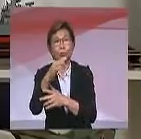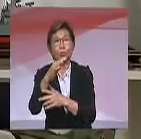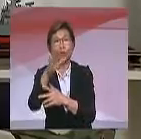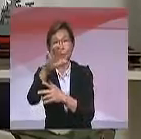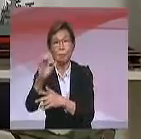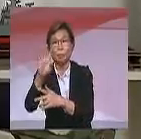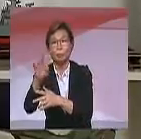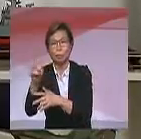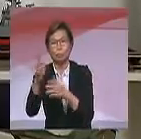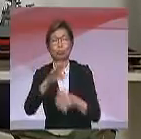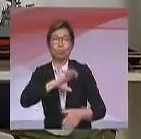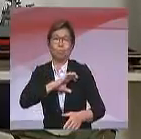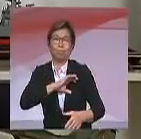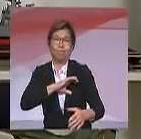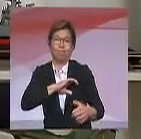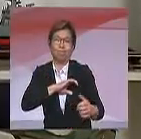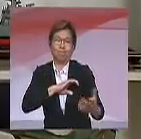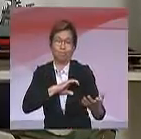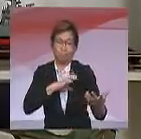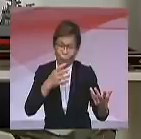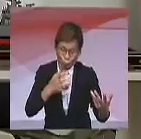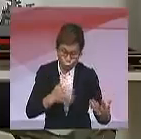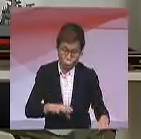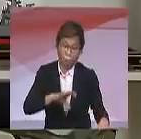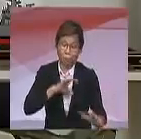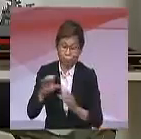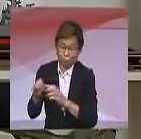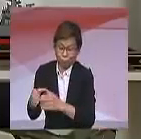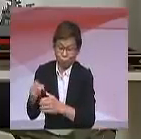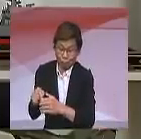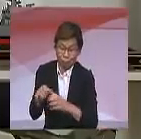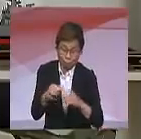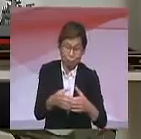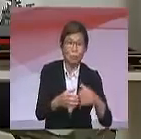13,541 anggota. Task Force ini telah membuat